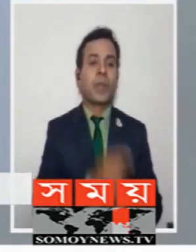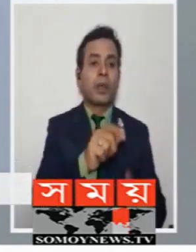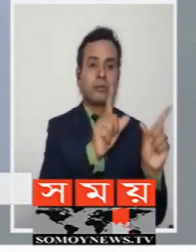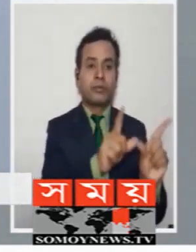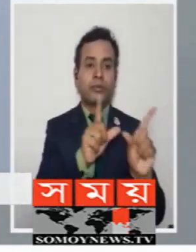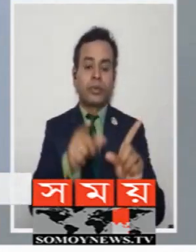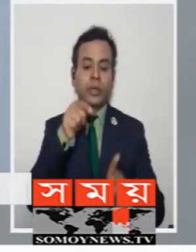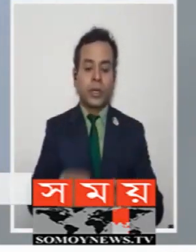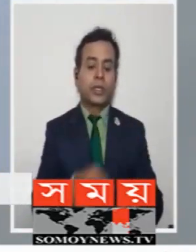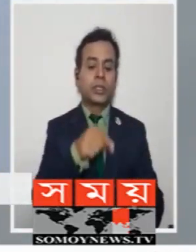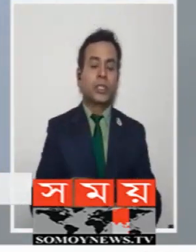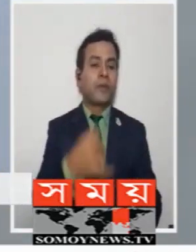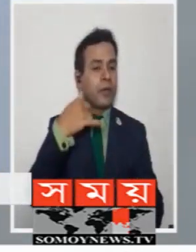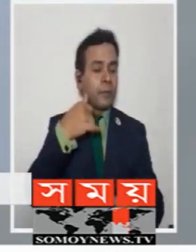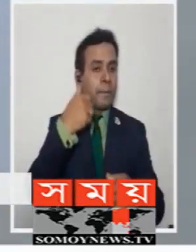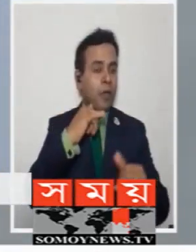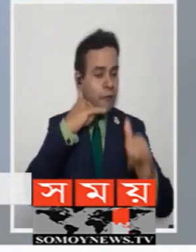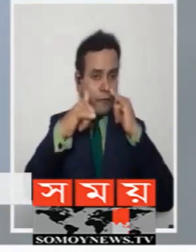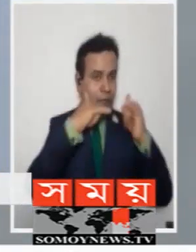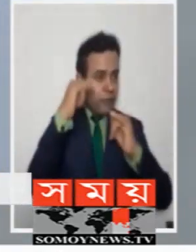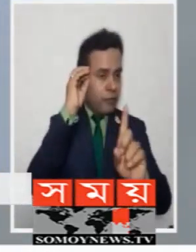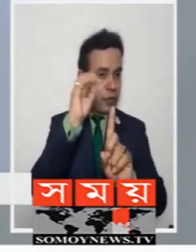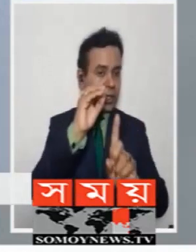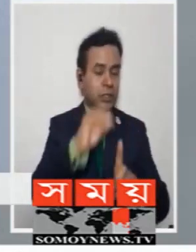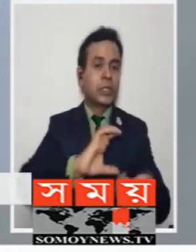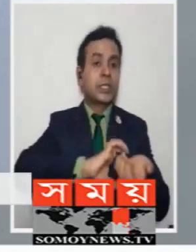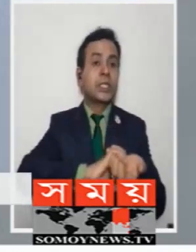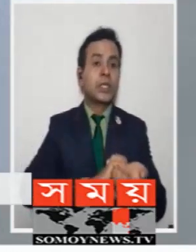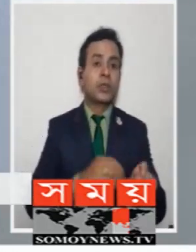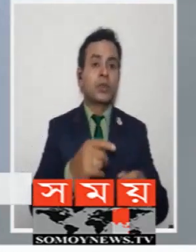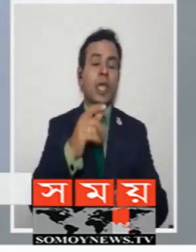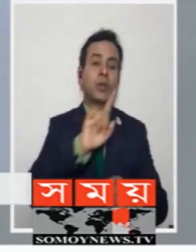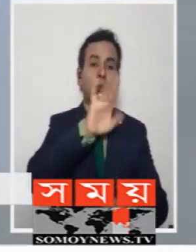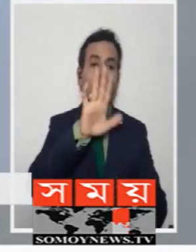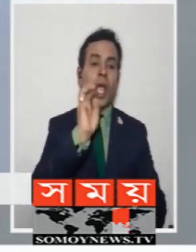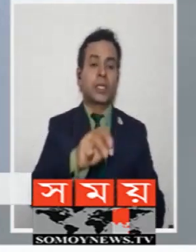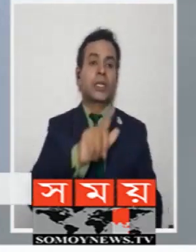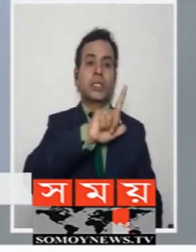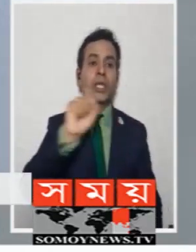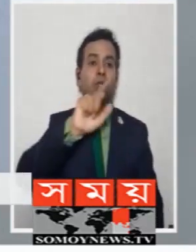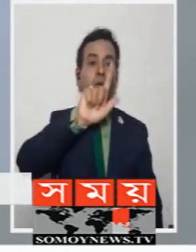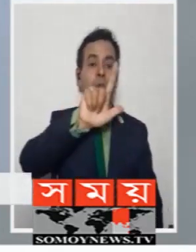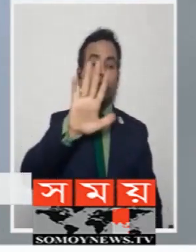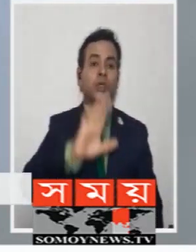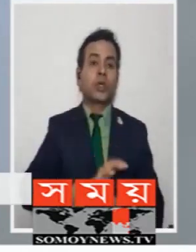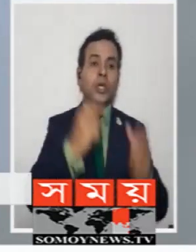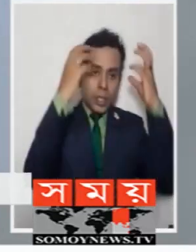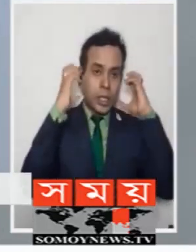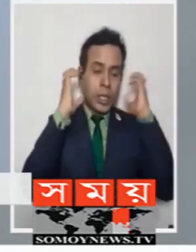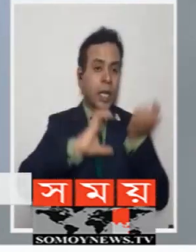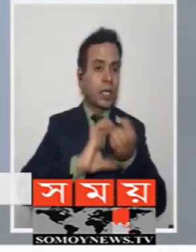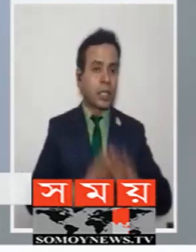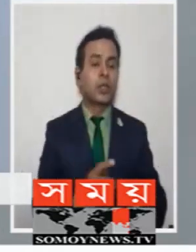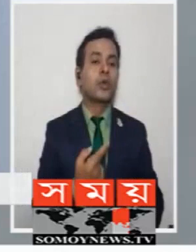চিকিৎসক আছেন 15,775 জন। গত 24 ঘন্টায় এই প্রশিক্ষণ নিয়েছেন নতুন করে আরো 12 জন, এবং স্বেচ্ছাভিত্তিতে চিকিৎসা